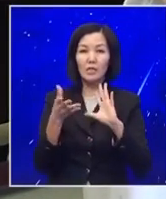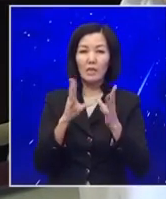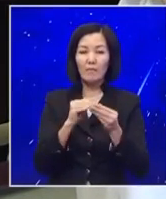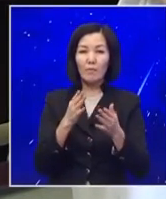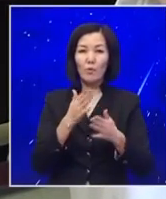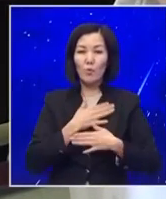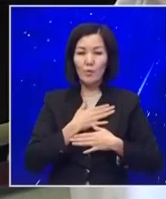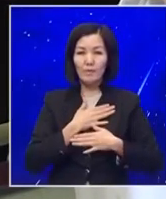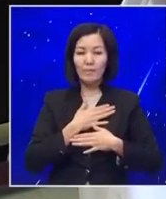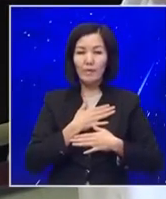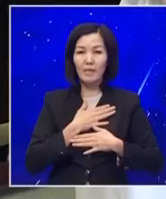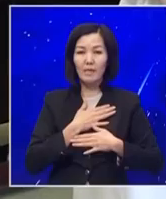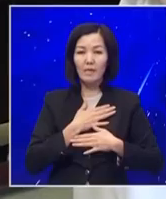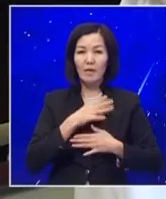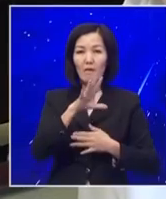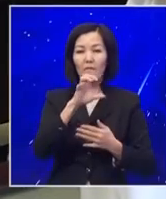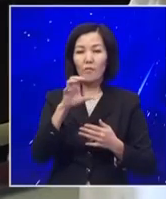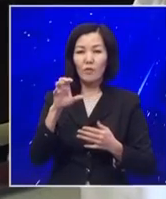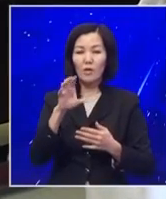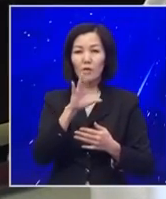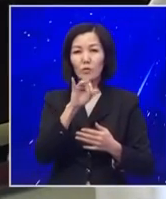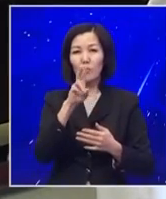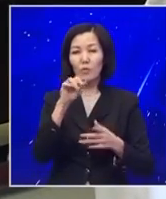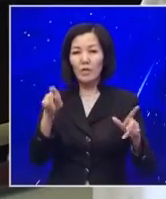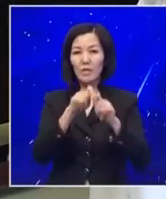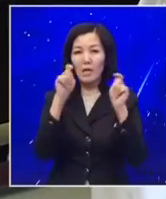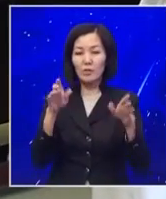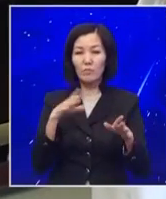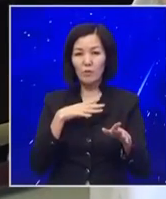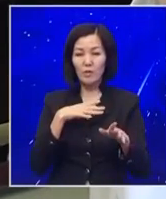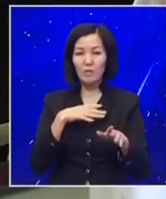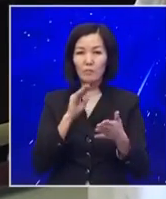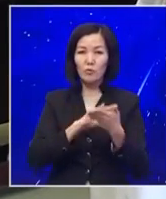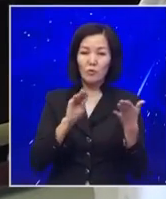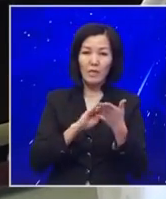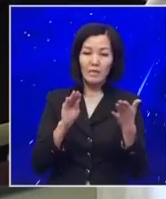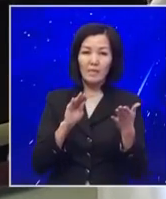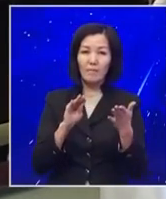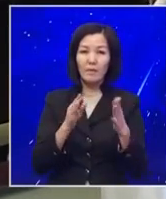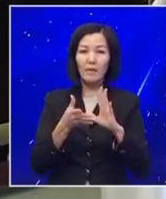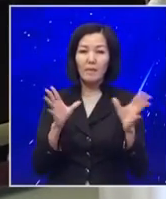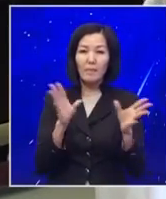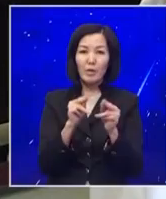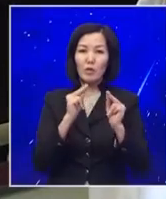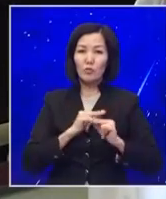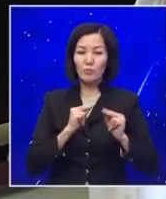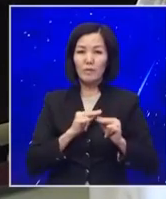үшін фотосурет жағында ашып үлгердім, журналистермен тығыз